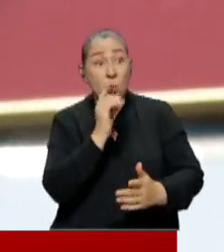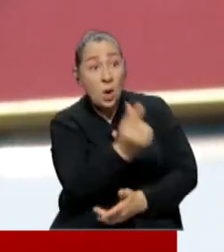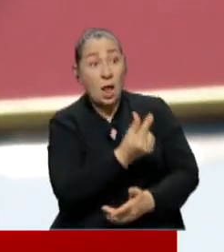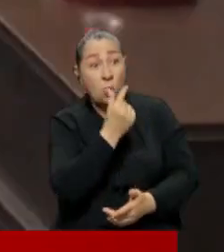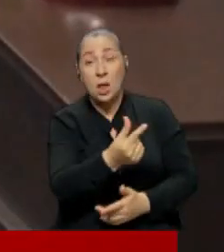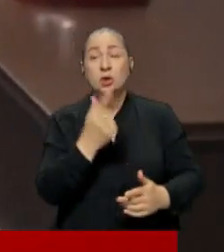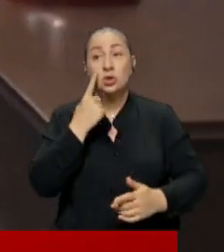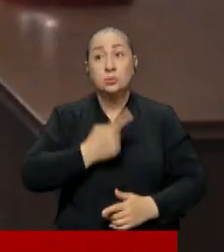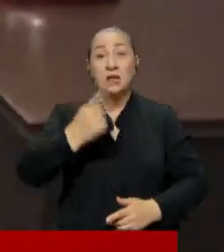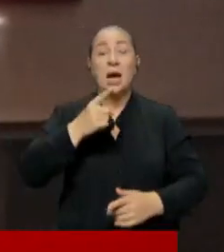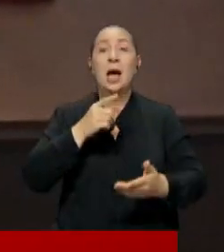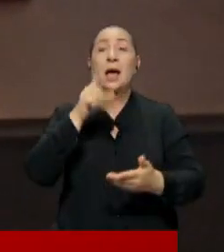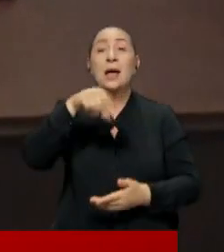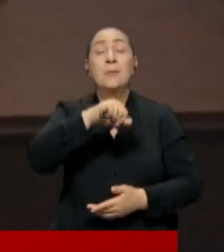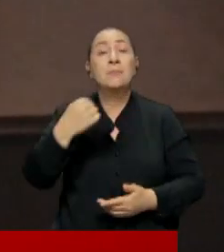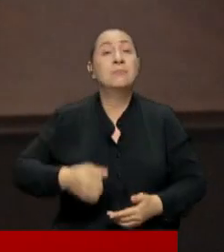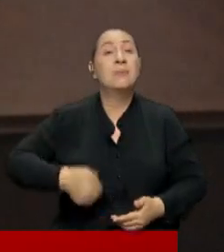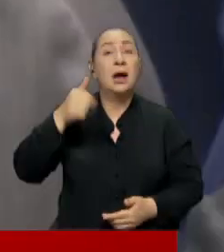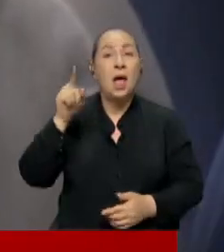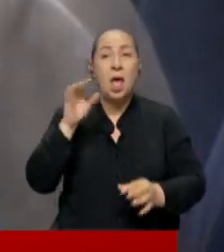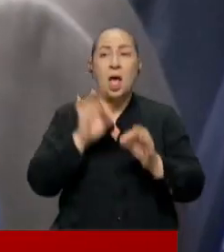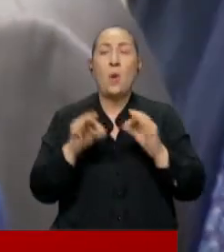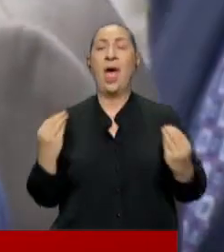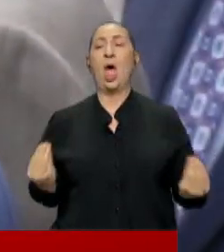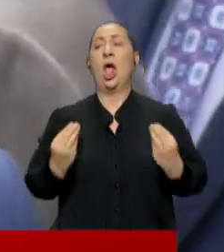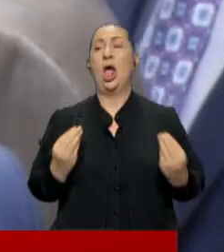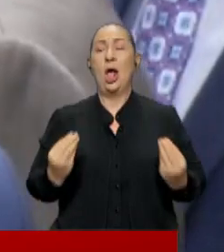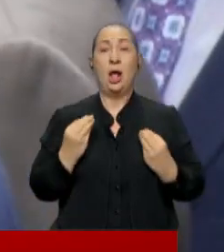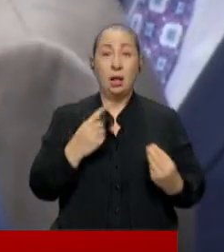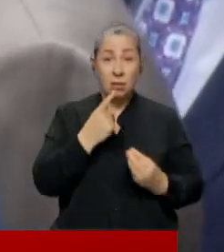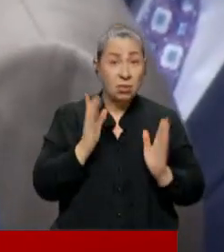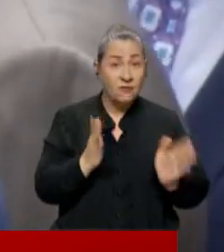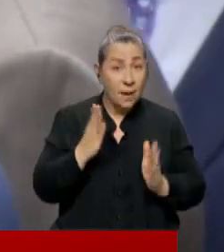gölgesinde Cumhurbaşkanı da Hazine ve Maliye Bakanı da ekonomide iyimser bir tablo çizmeyi sürdürüyor.